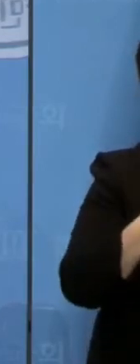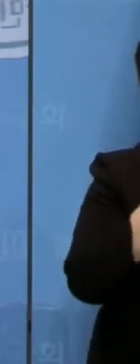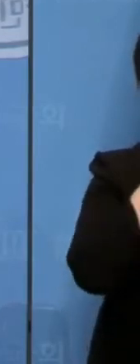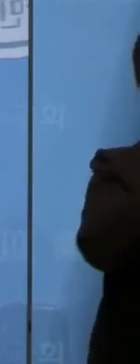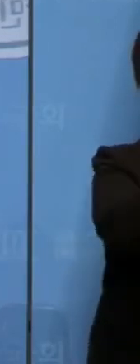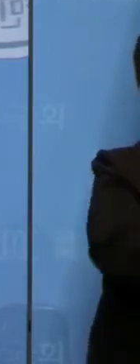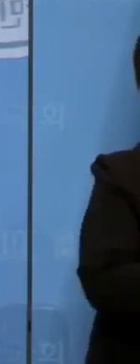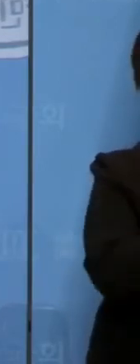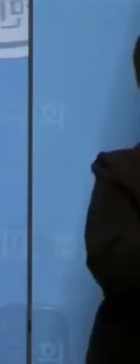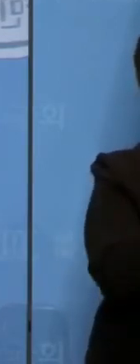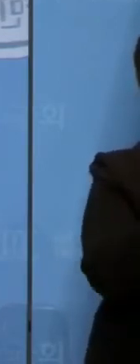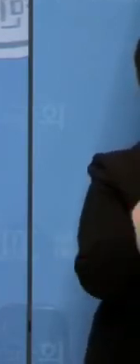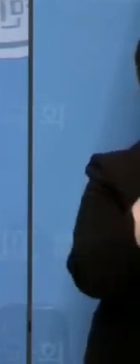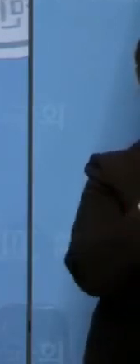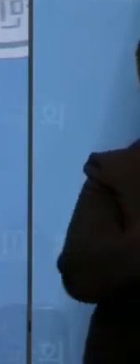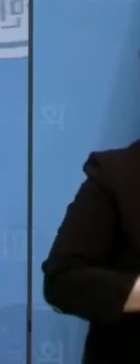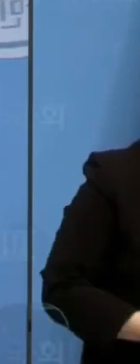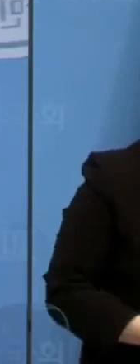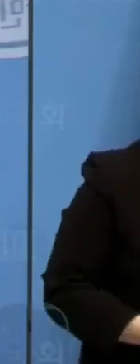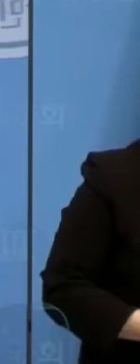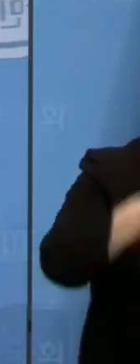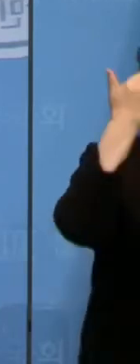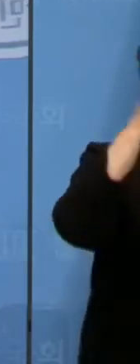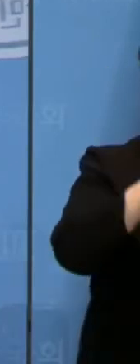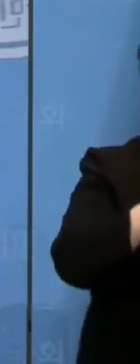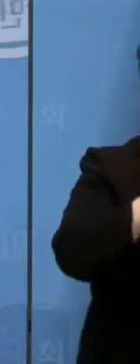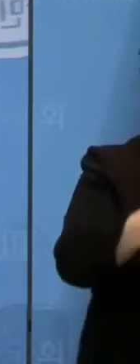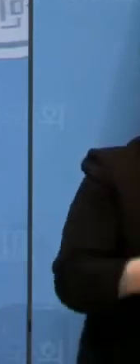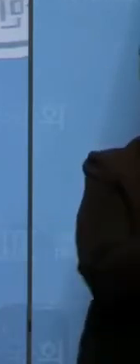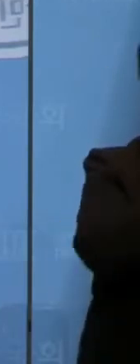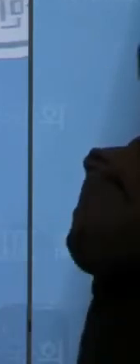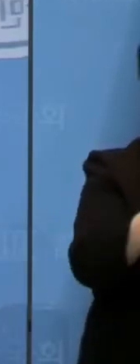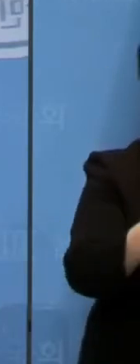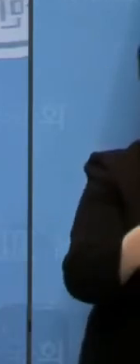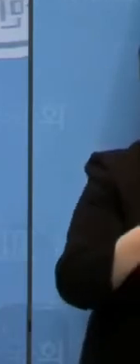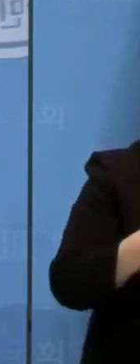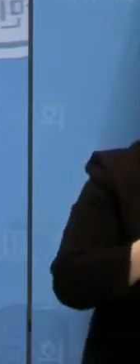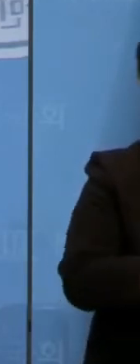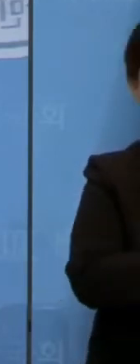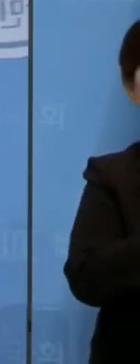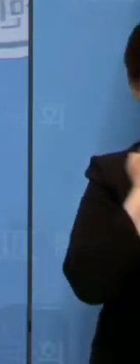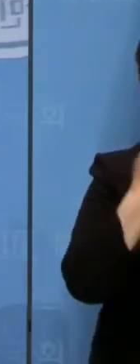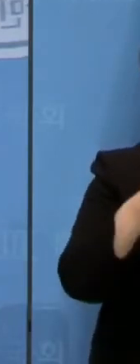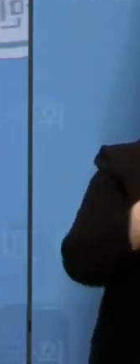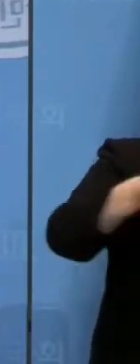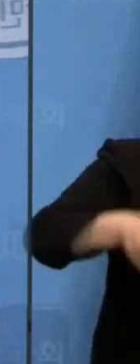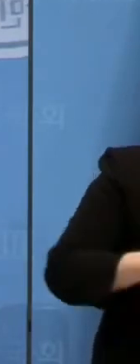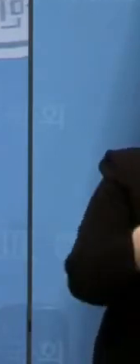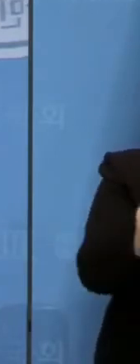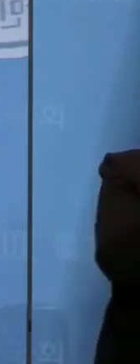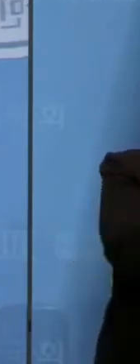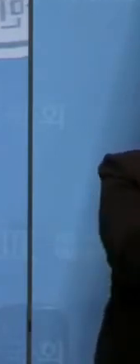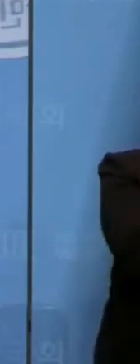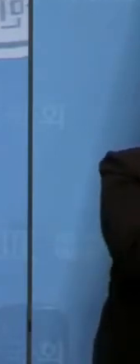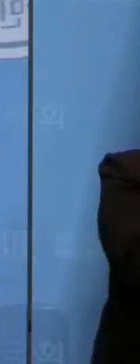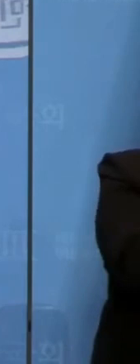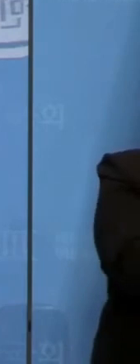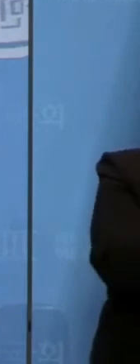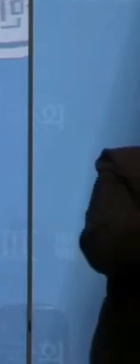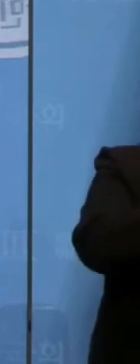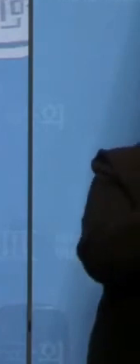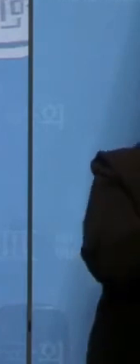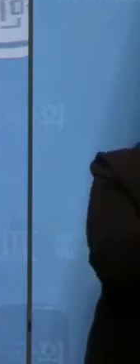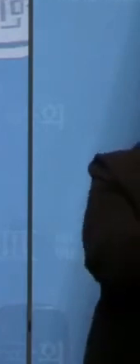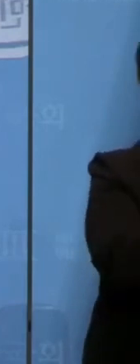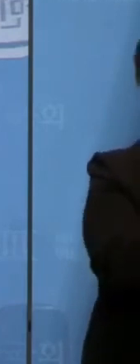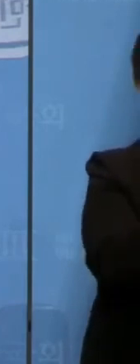되지 않습니다. 대한민국 국회는 사태 해결에 미온적인 국가들을 공식 비판하고 정부는 외교 채널을 통한 설득의